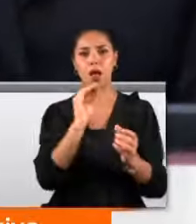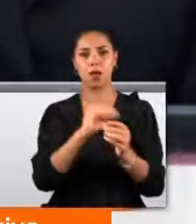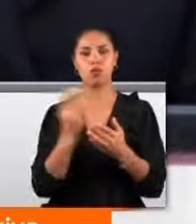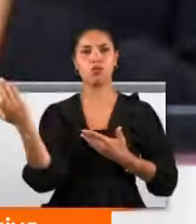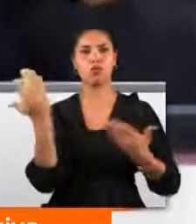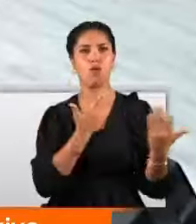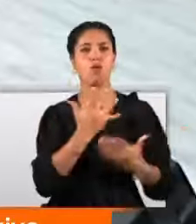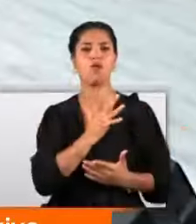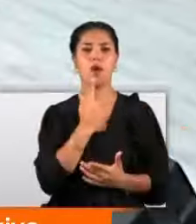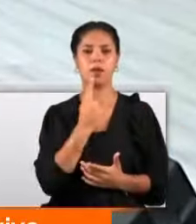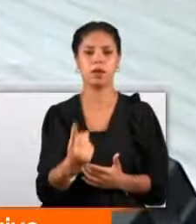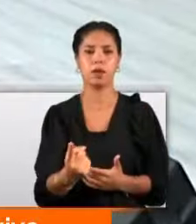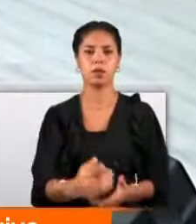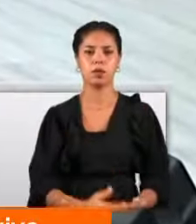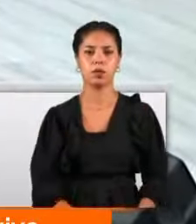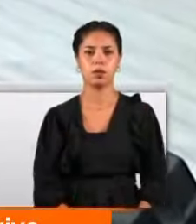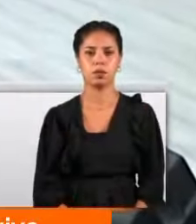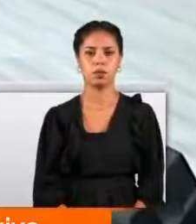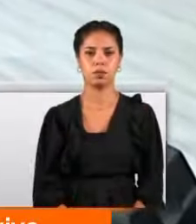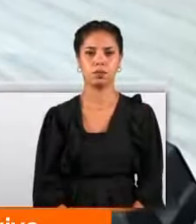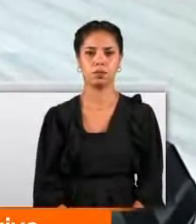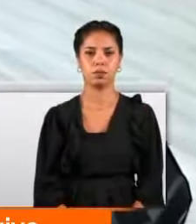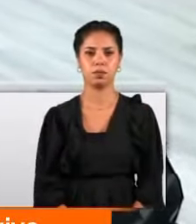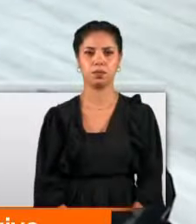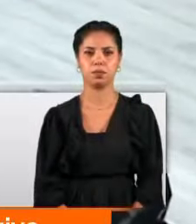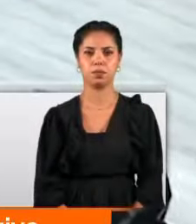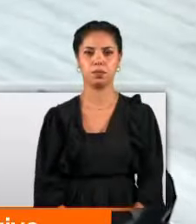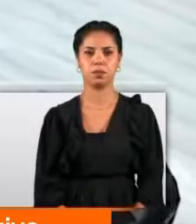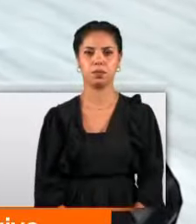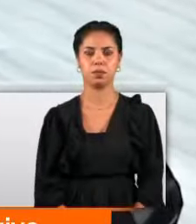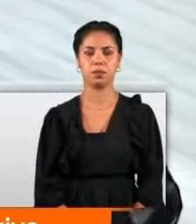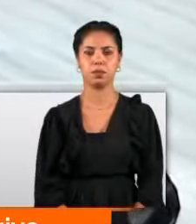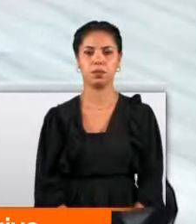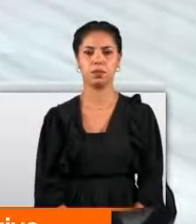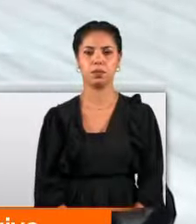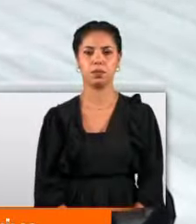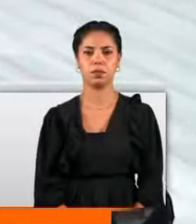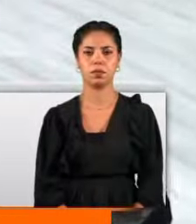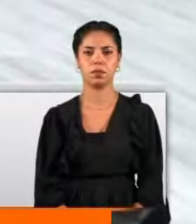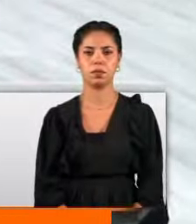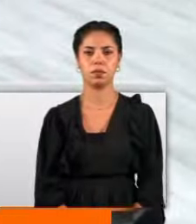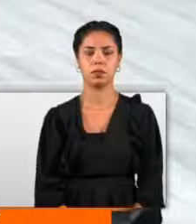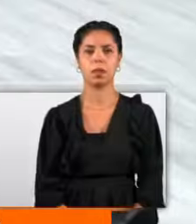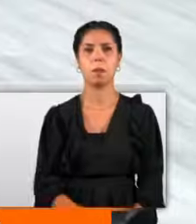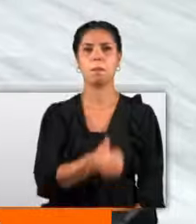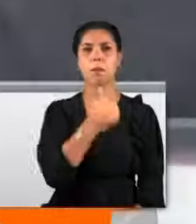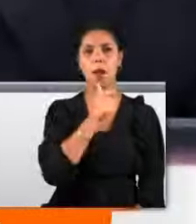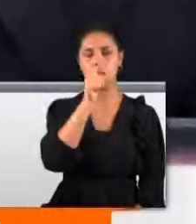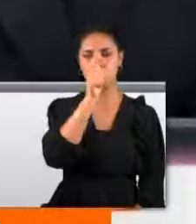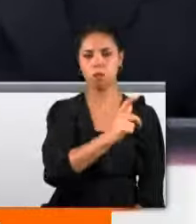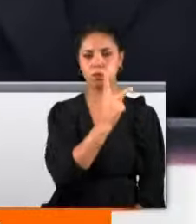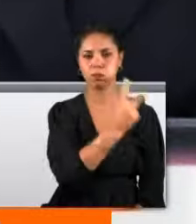şiddete maruz kalıyorum. Bir saniye sakin. Bir oturun, oturun. Oturun, tansiyonunuz düştü. Oturun. Baba. Sakin.